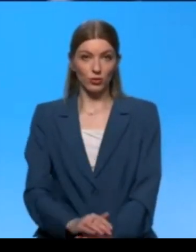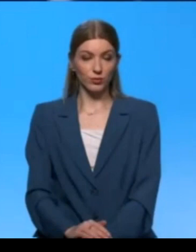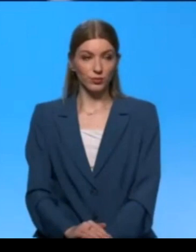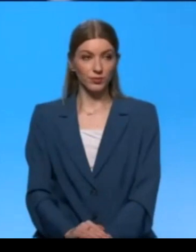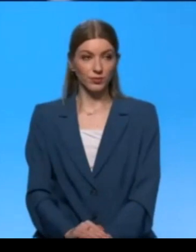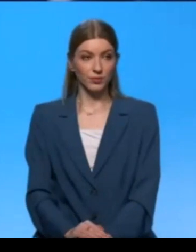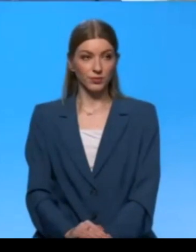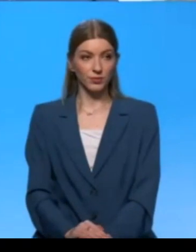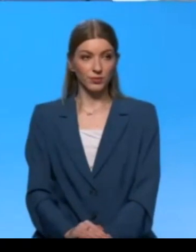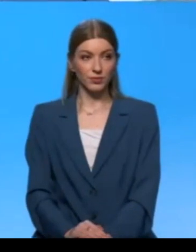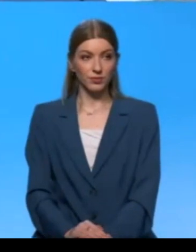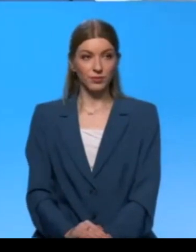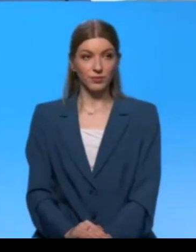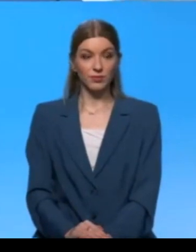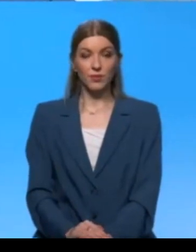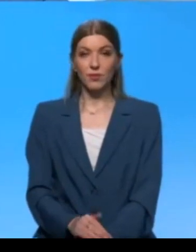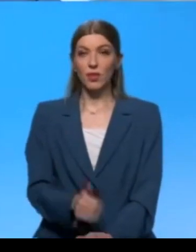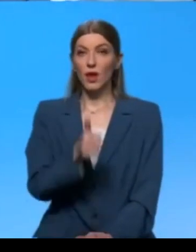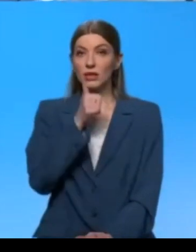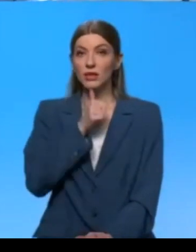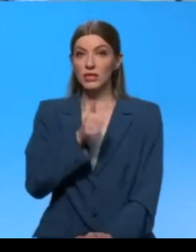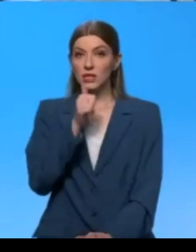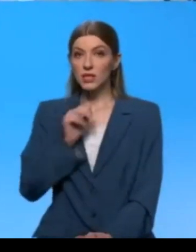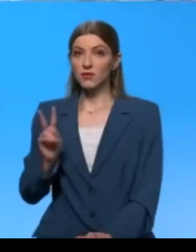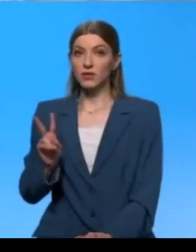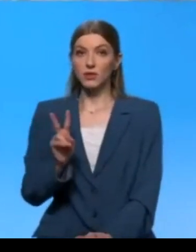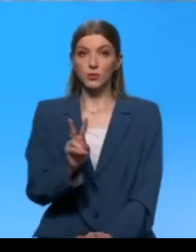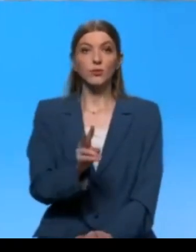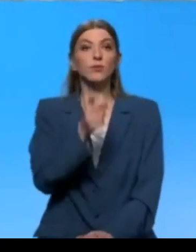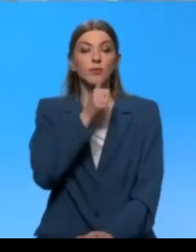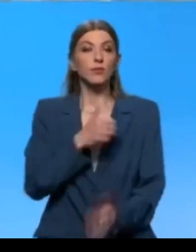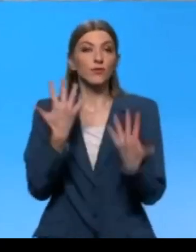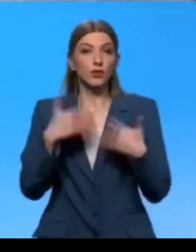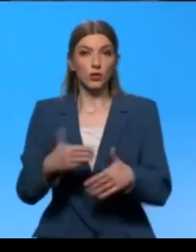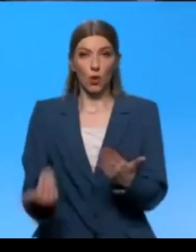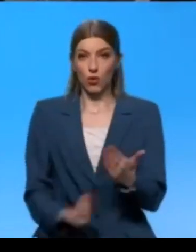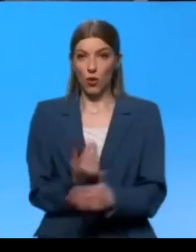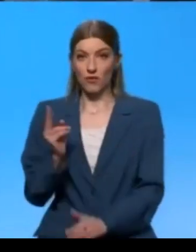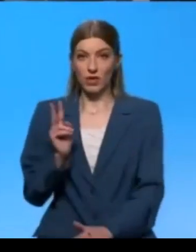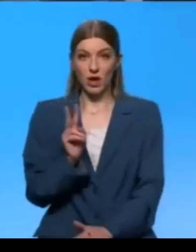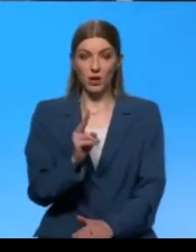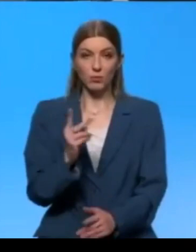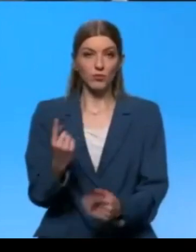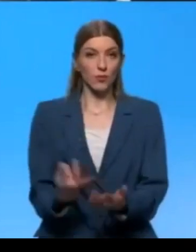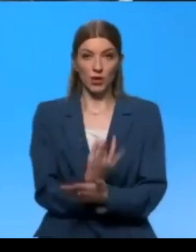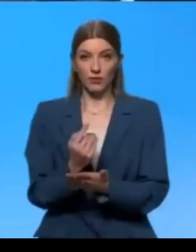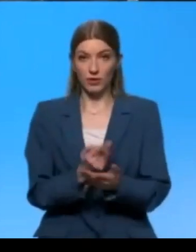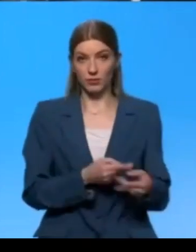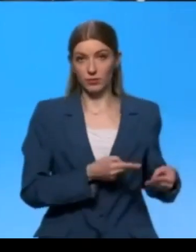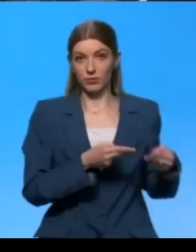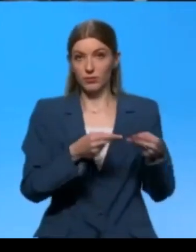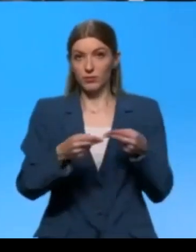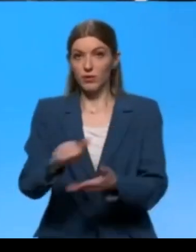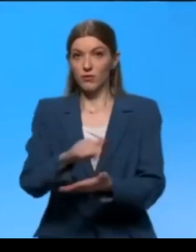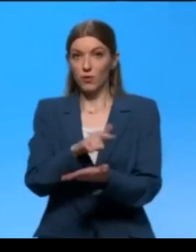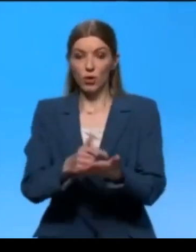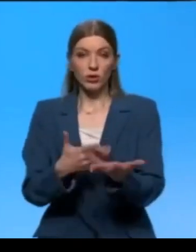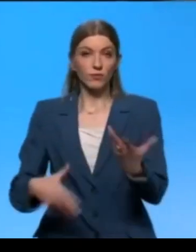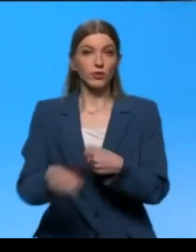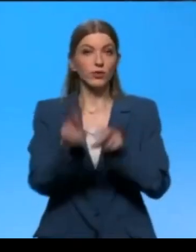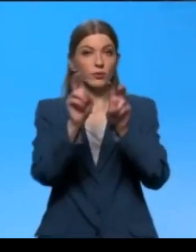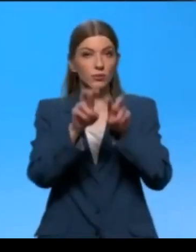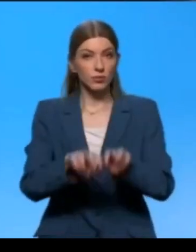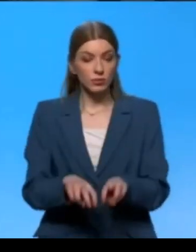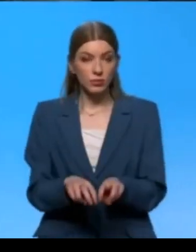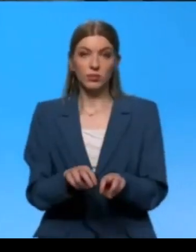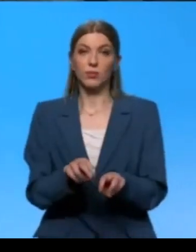подробностями тестирование в депо пройдено Сегодня новый троллейбус впервые выехал в город проверка всех механизмов пока проходит без